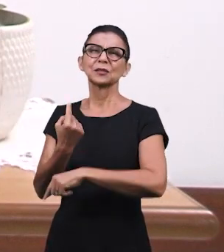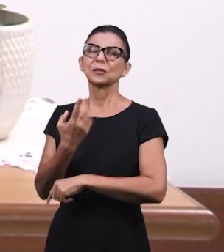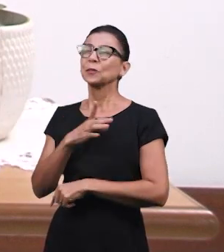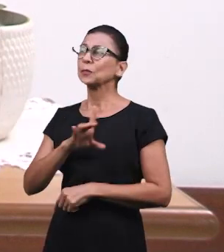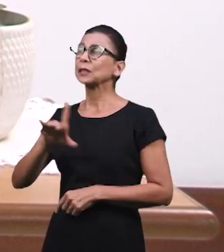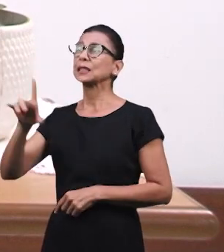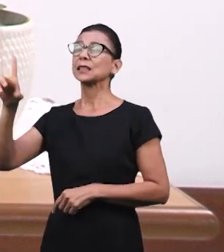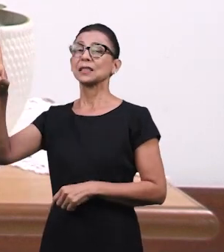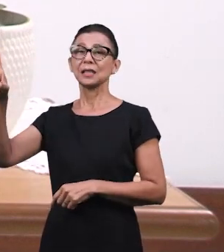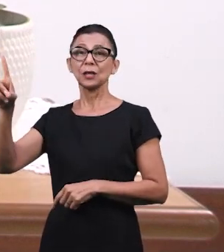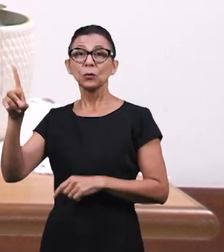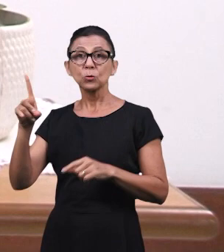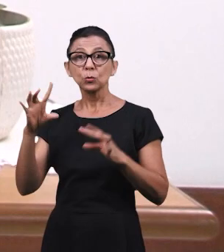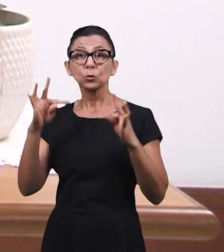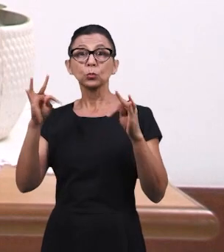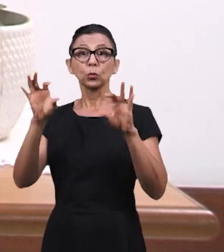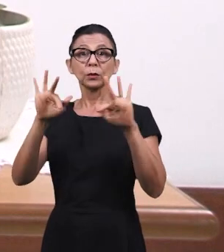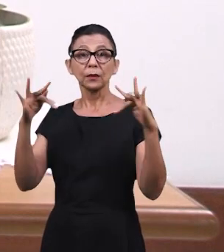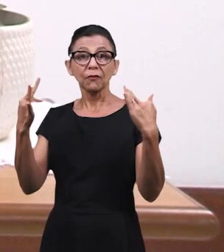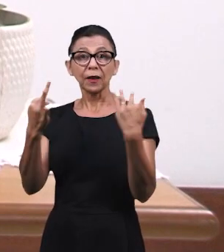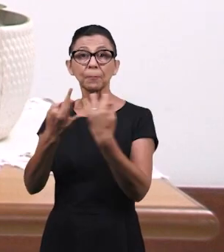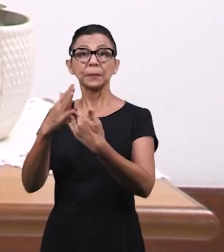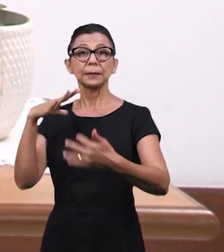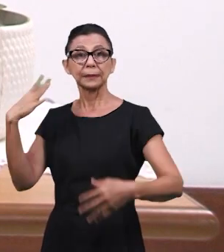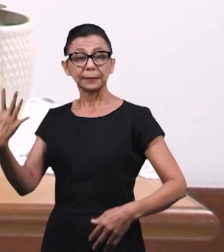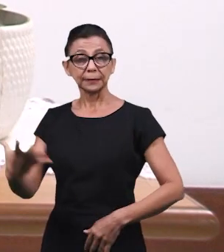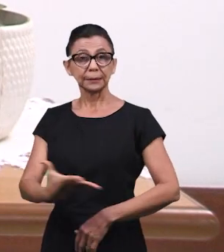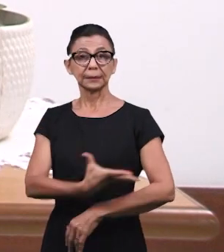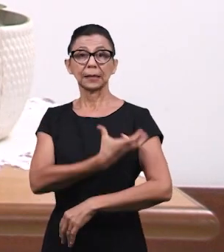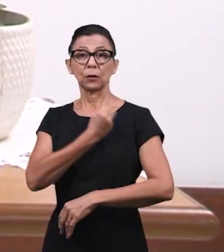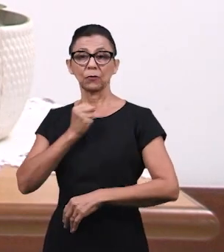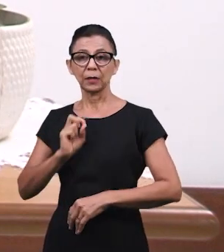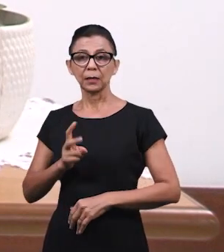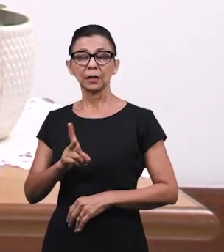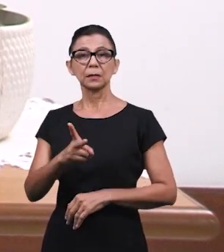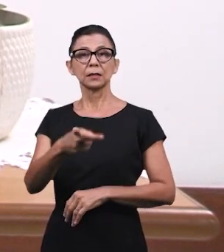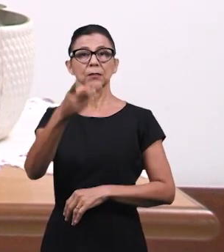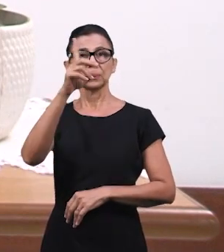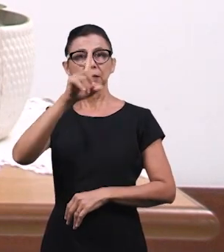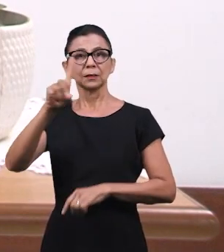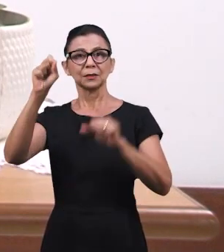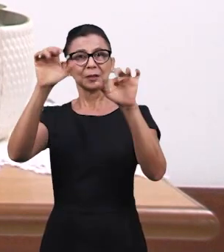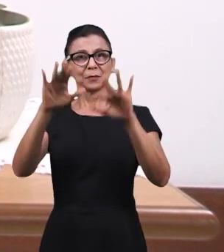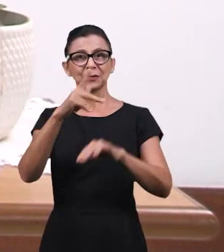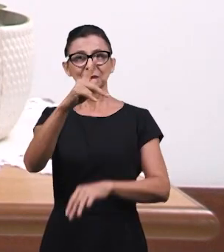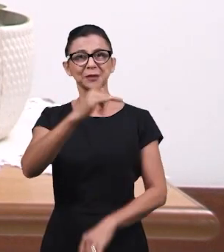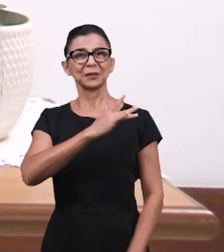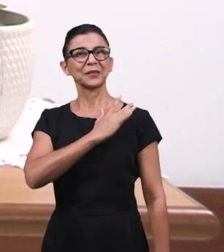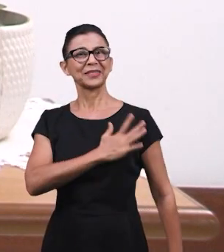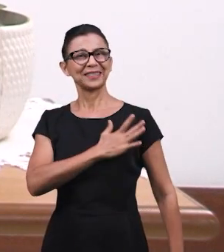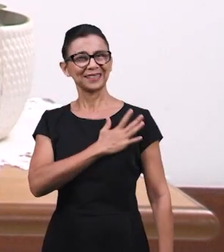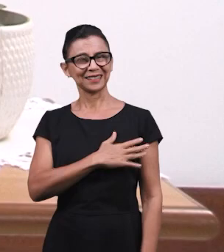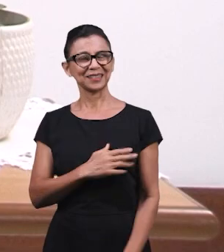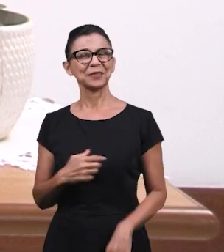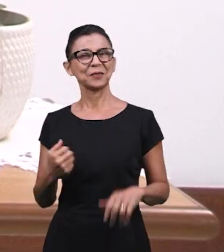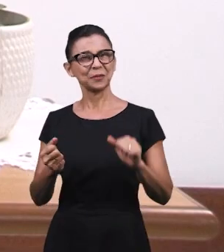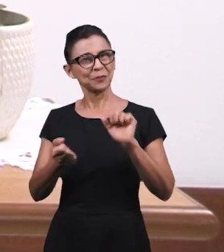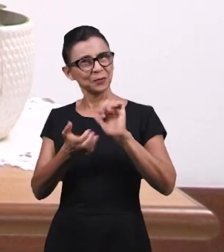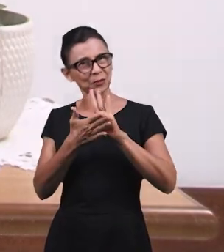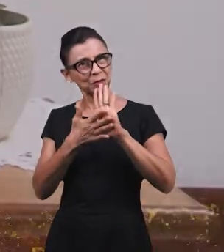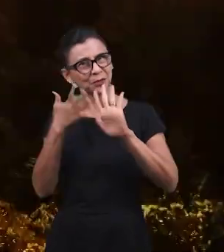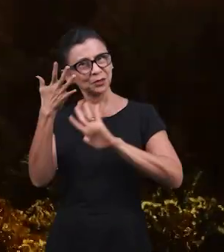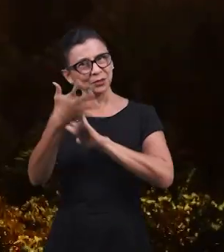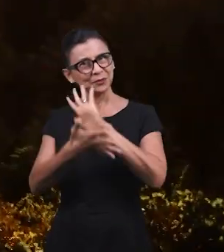достиг всю нашу семью. И мы славим Его во все наши роды. Господь да благословит ваше сердце.